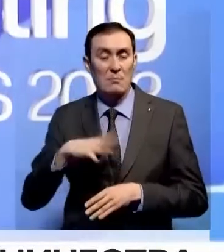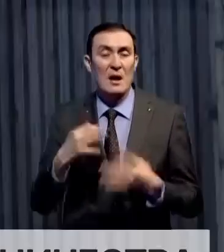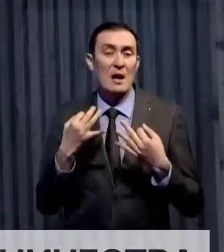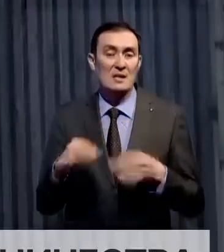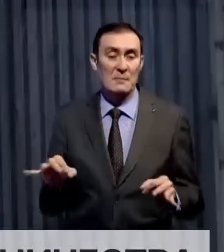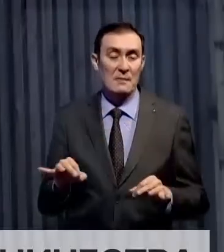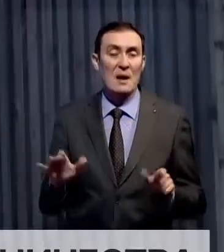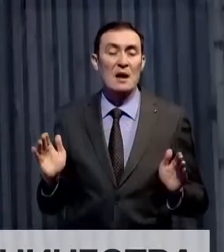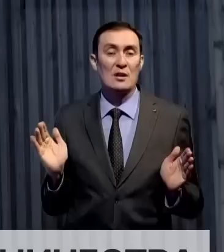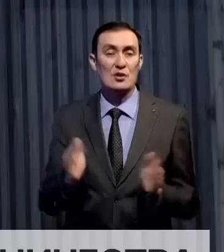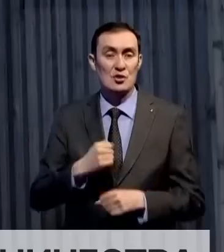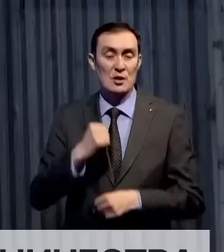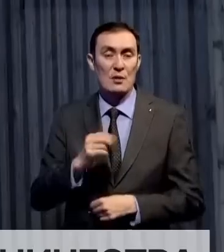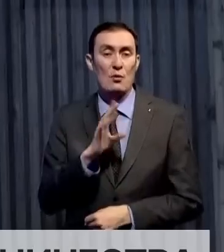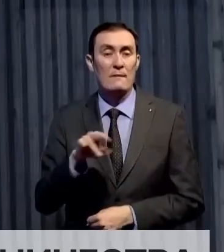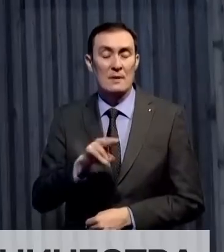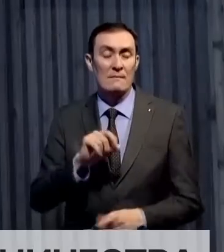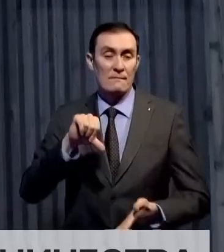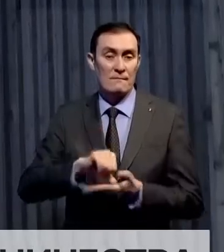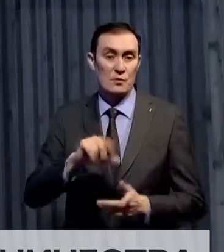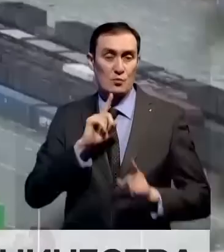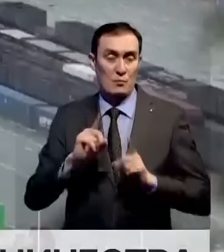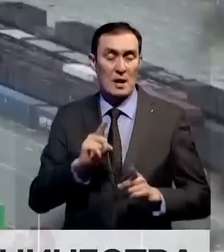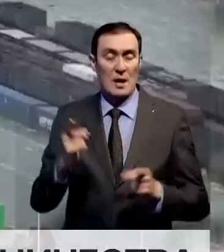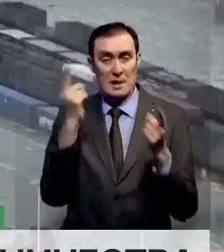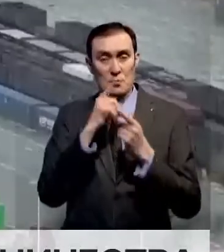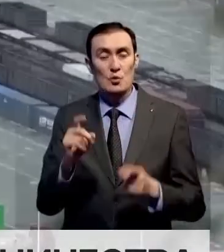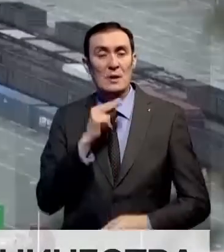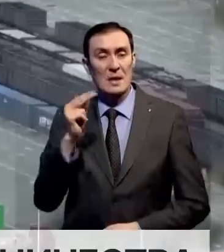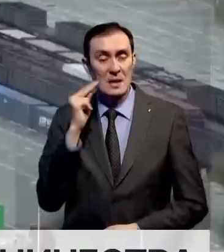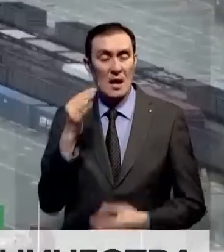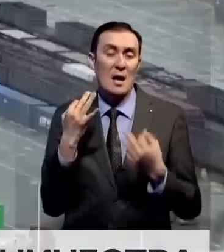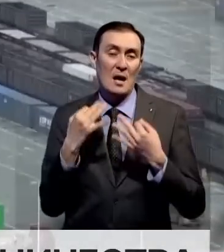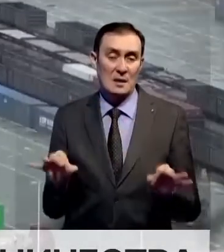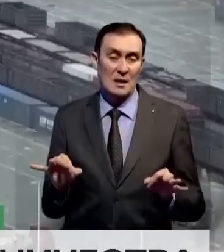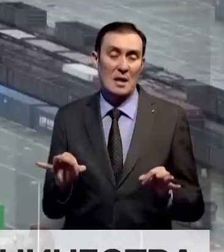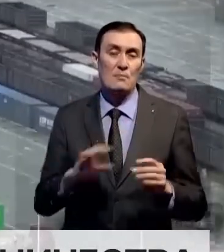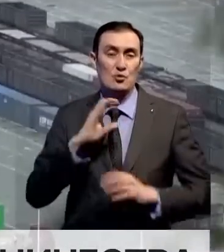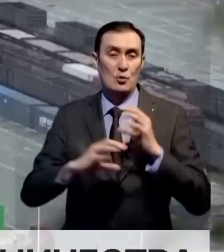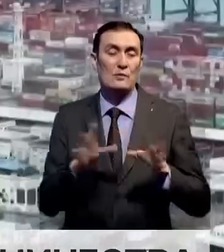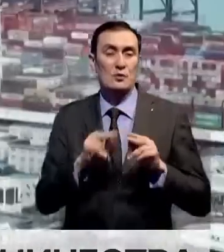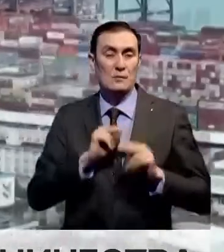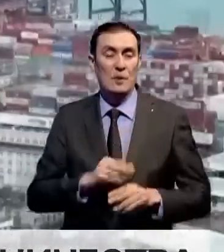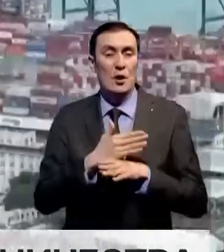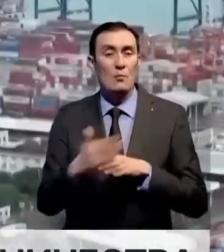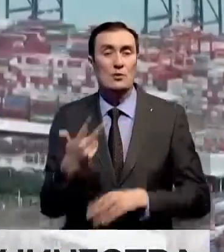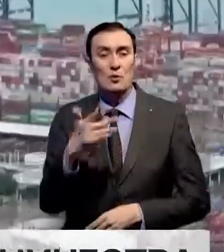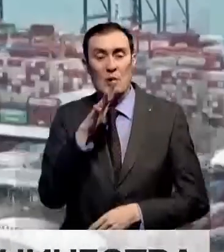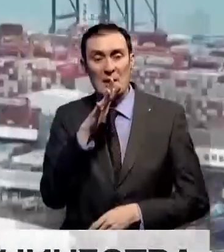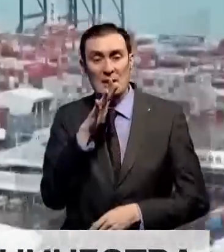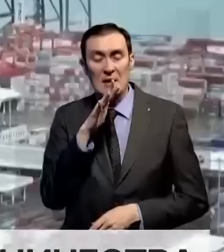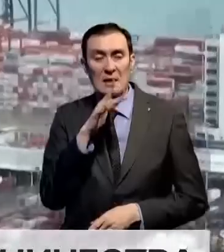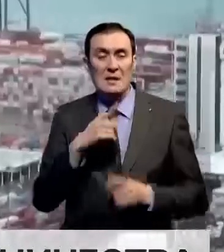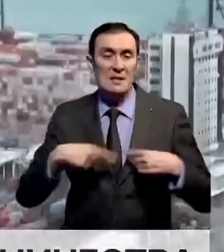ослабили ковидные ограничения. Выступая на панельной сессии, он отметил, Китай открыт для глобального сотрудничества после 3 лет